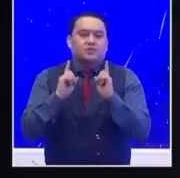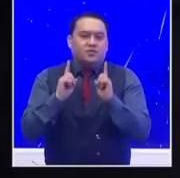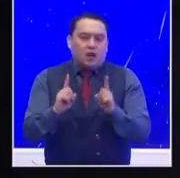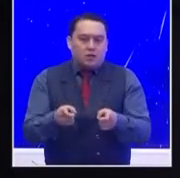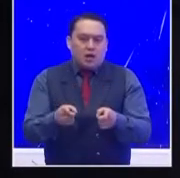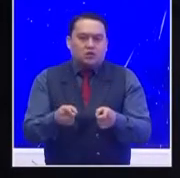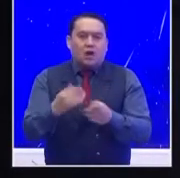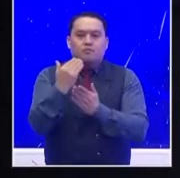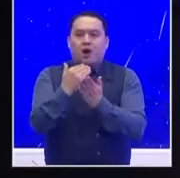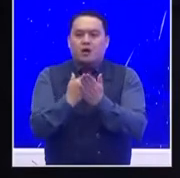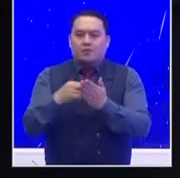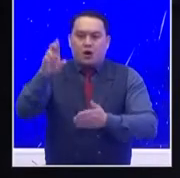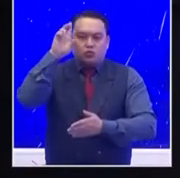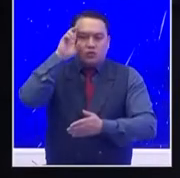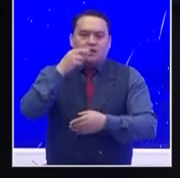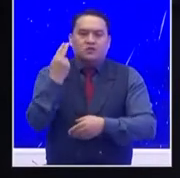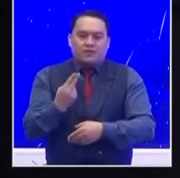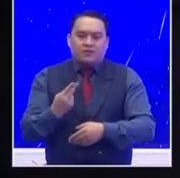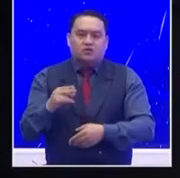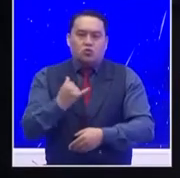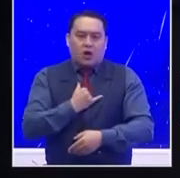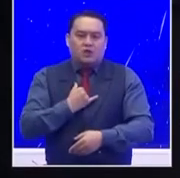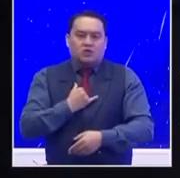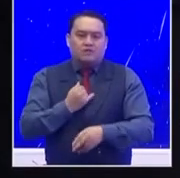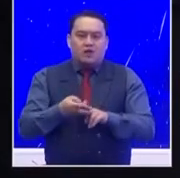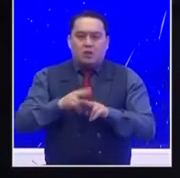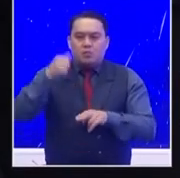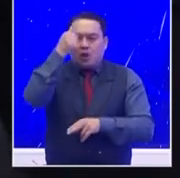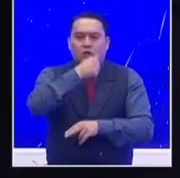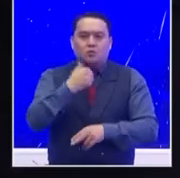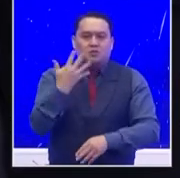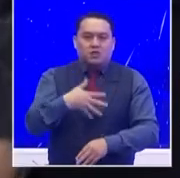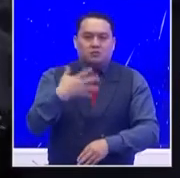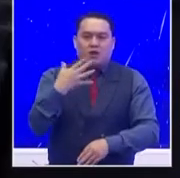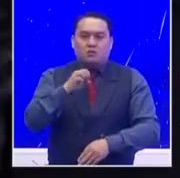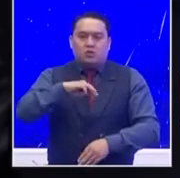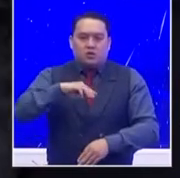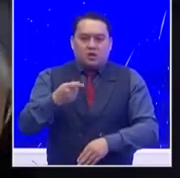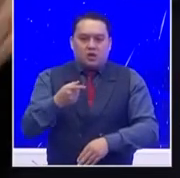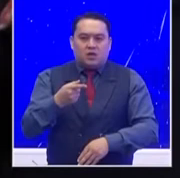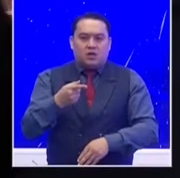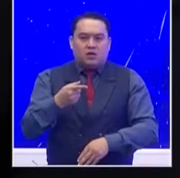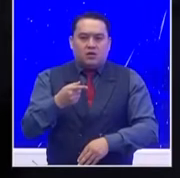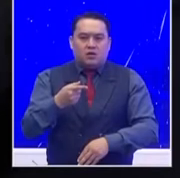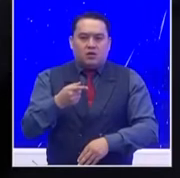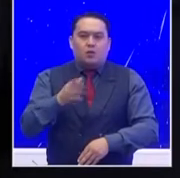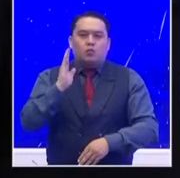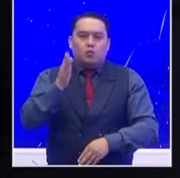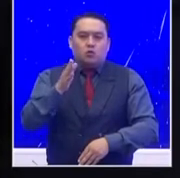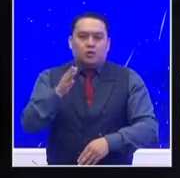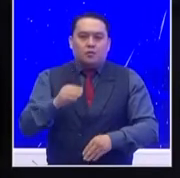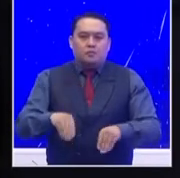программе государства программу цифровизация мой в этом году 55 миллионов тенге заложили на е билетирования где будут